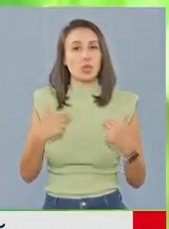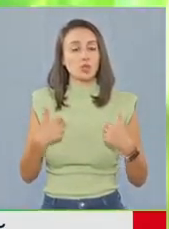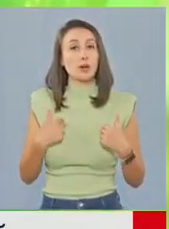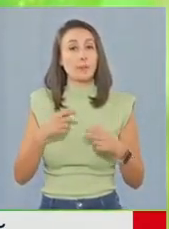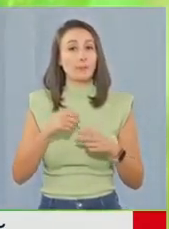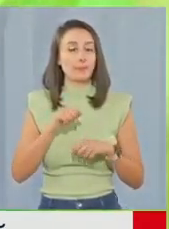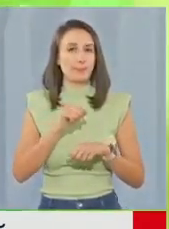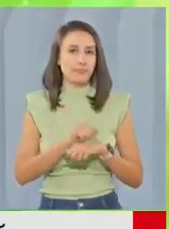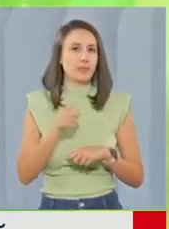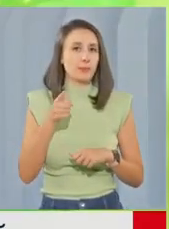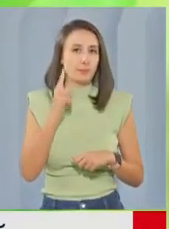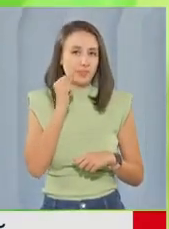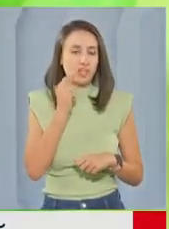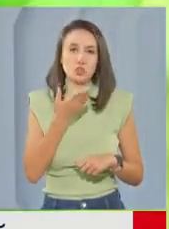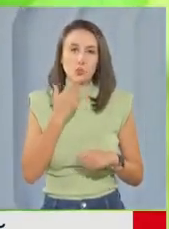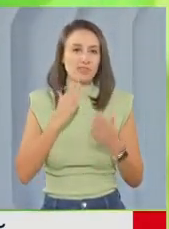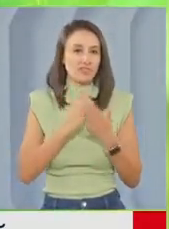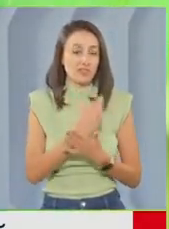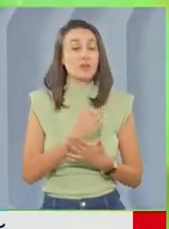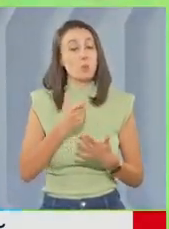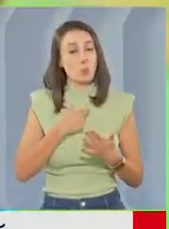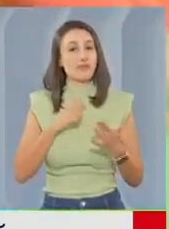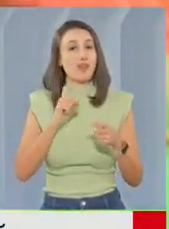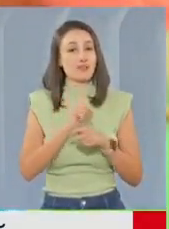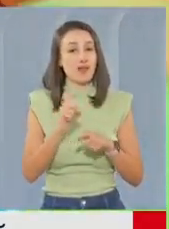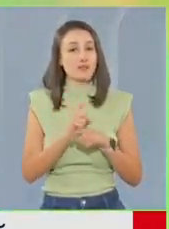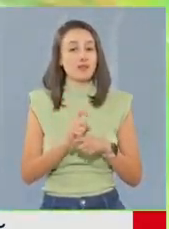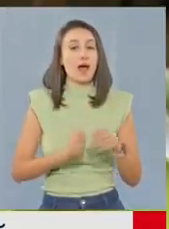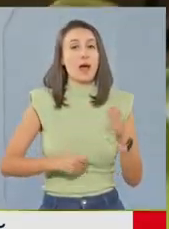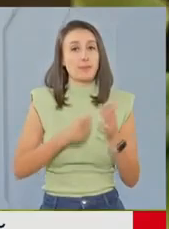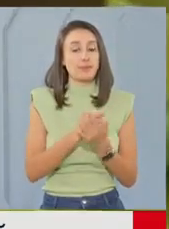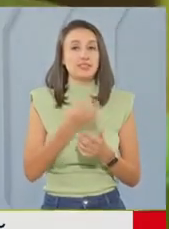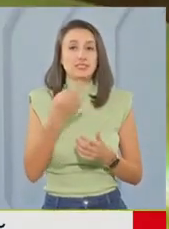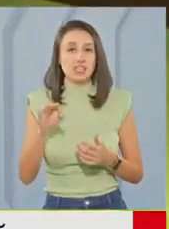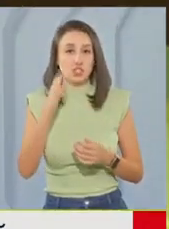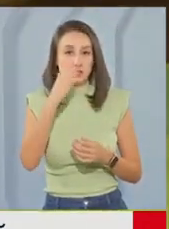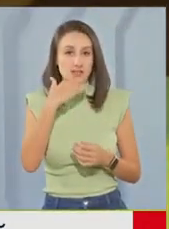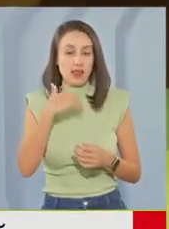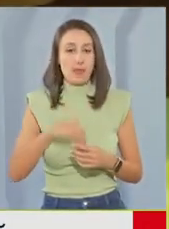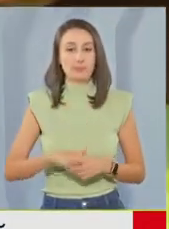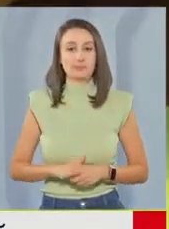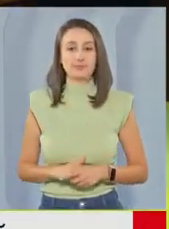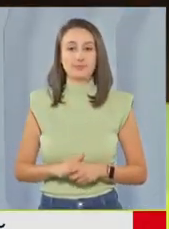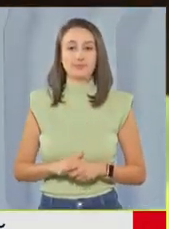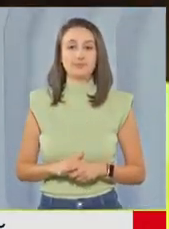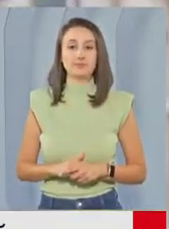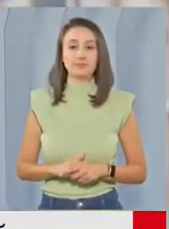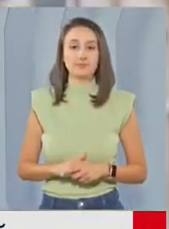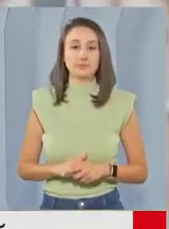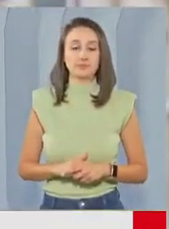Pitești nu este definitivă decizia poate fi atacată cu apel în termen de 10 zile de la comunicare